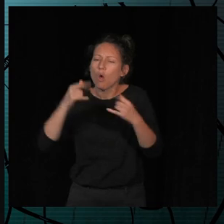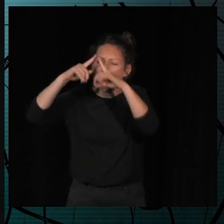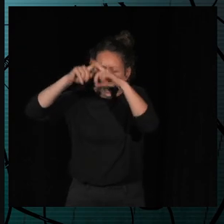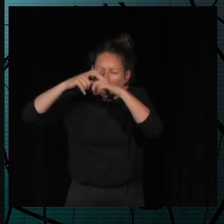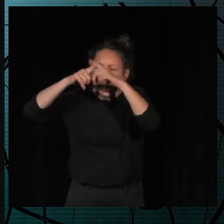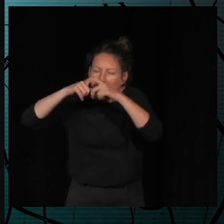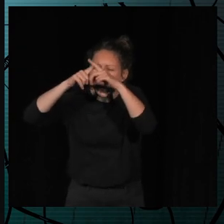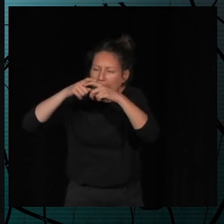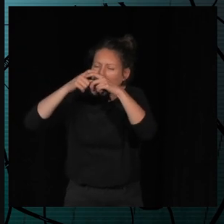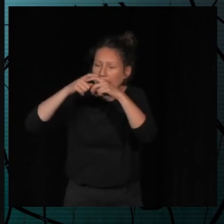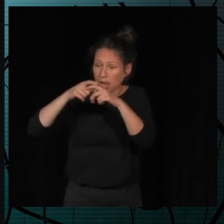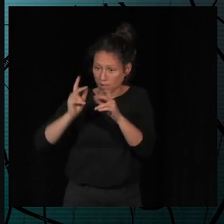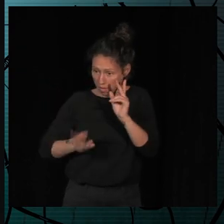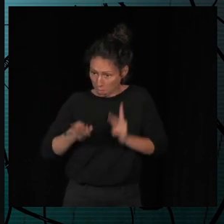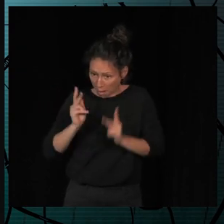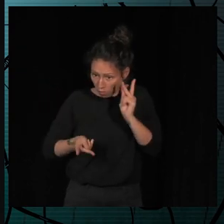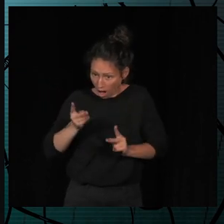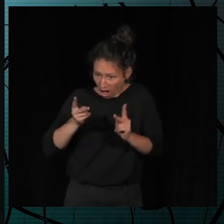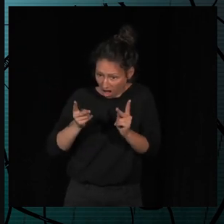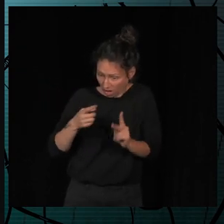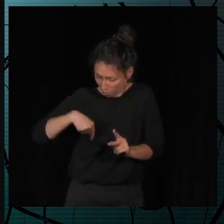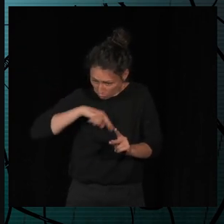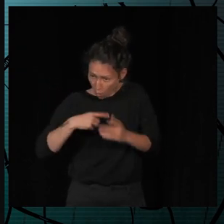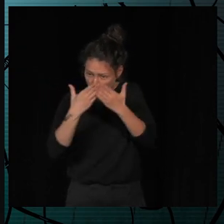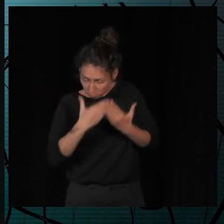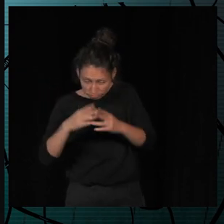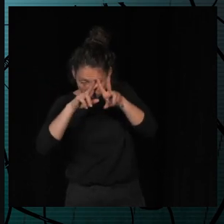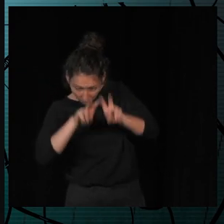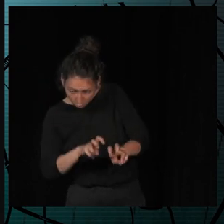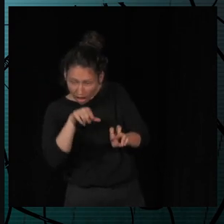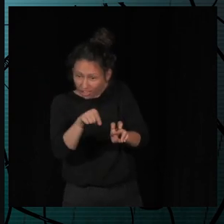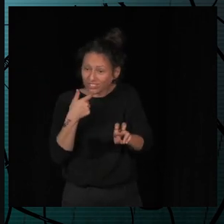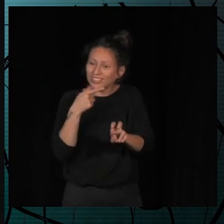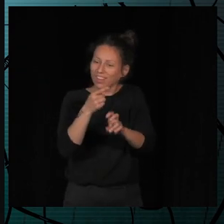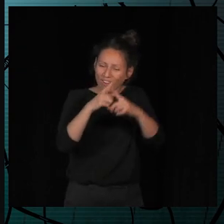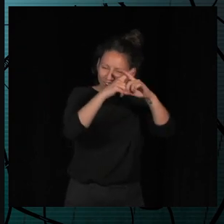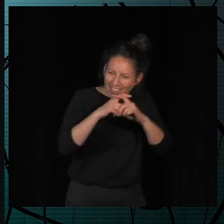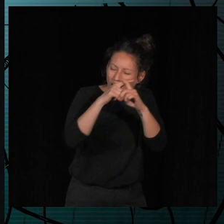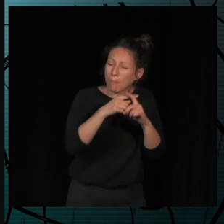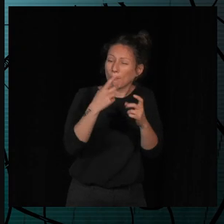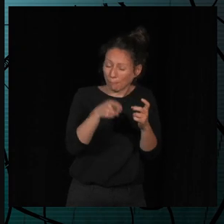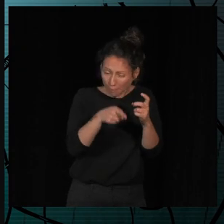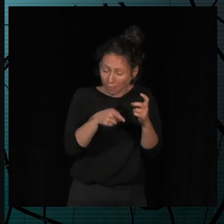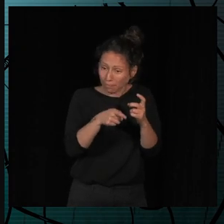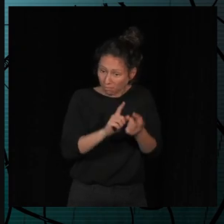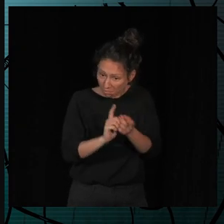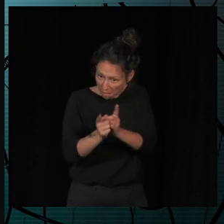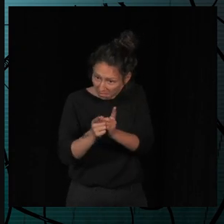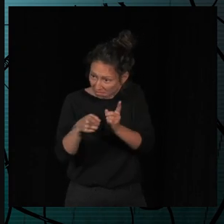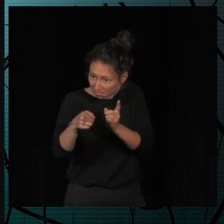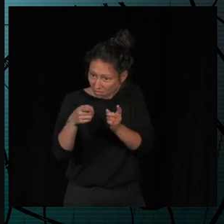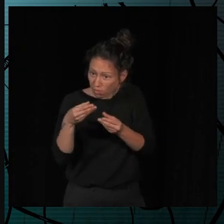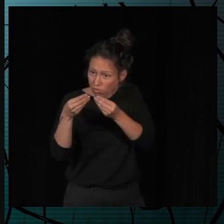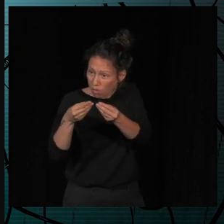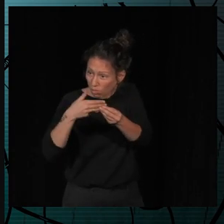d'énigme on a beau essayer de les creuser on voit pas ce qu'ils améliorent le détective lton et cetera ces jeux là où il faut c'est des puzzle